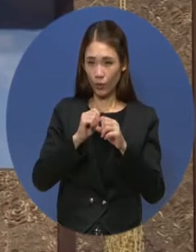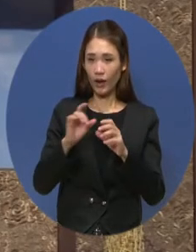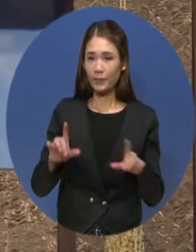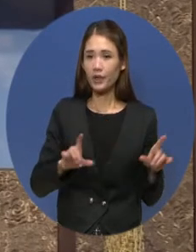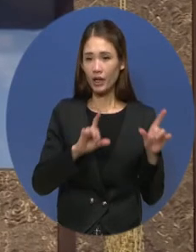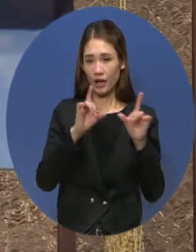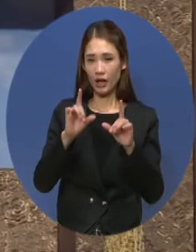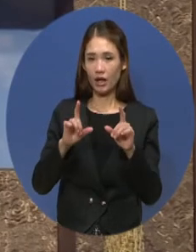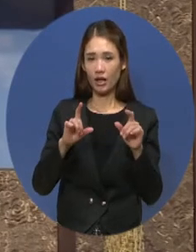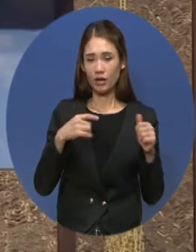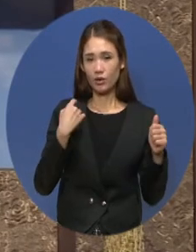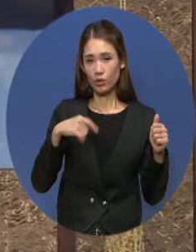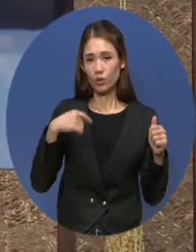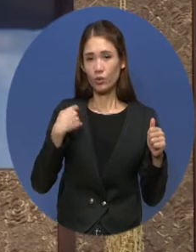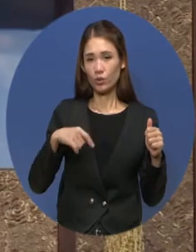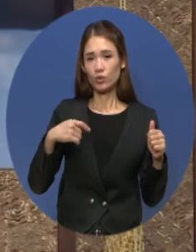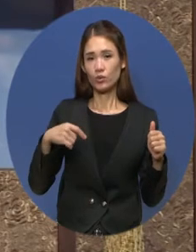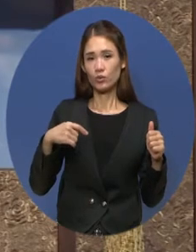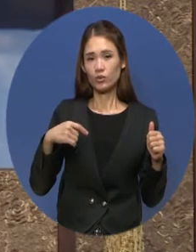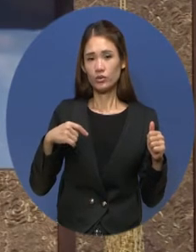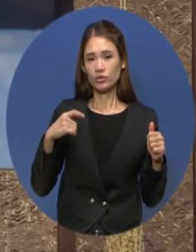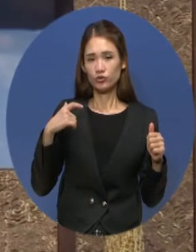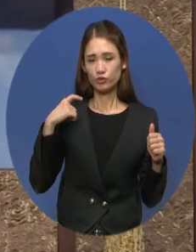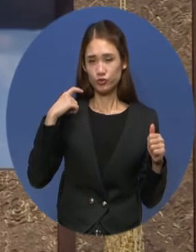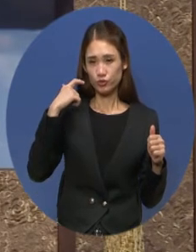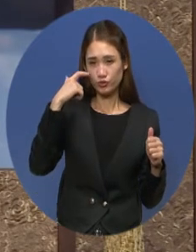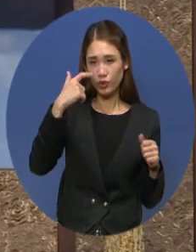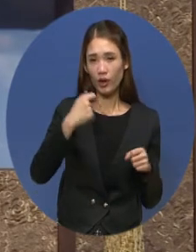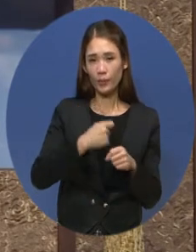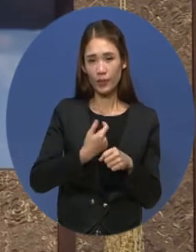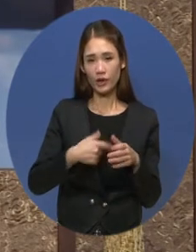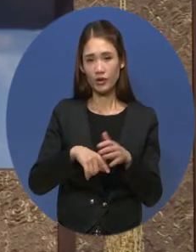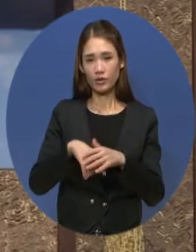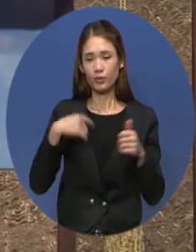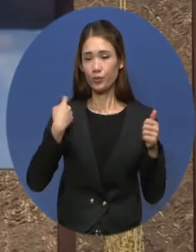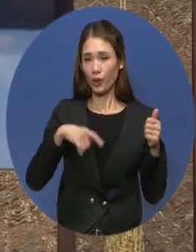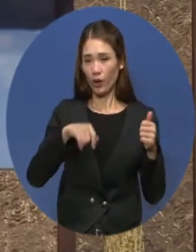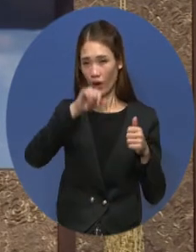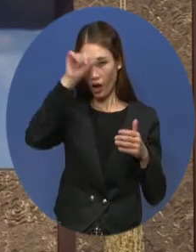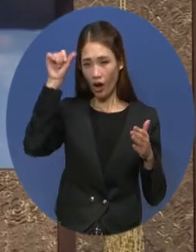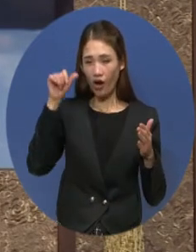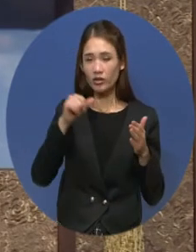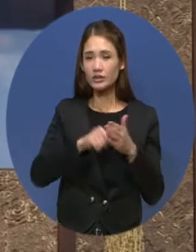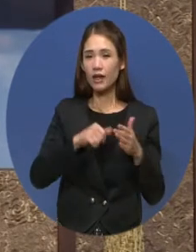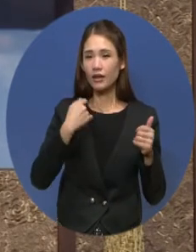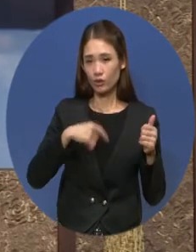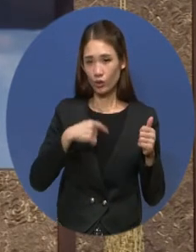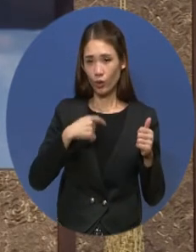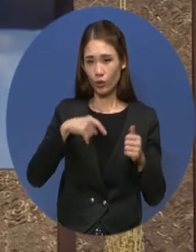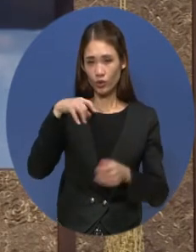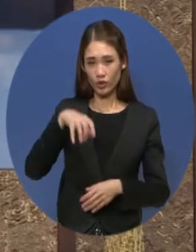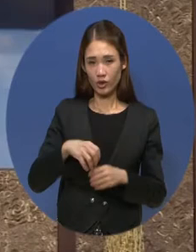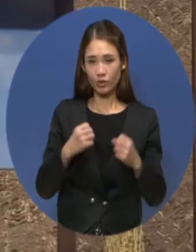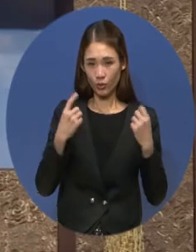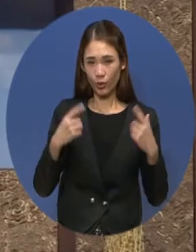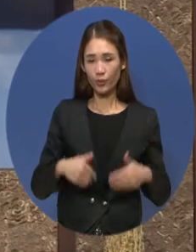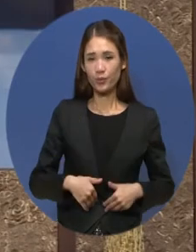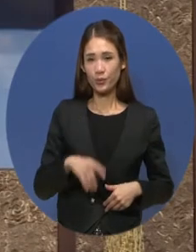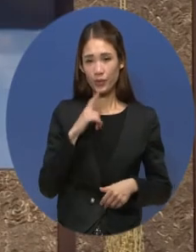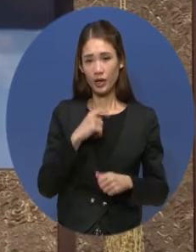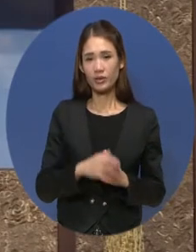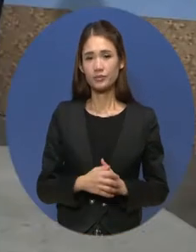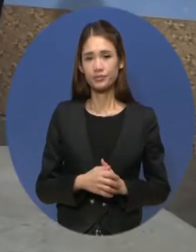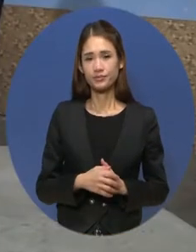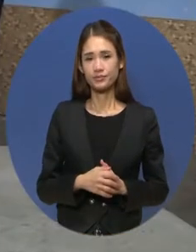통합적으로 살아갈 수 있는 교육 뜰을 지속적으로 해주는 그런 평생교육기관 이 필요하다 라는 계획 이라고 말씀드릴 수 있겠습니다